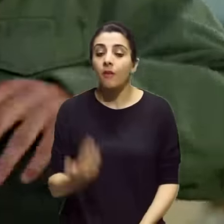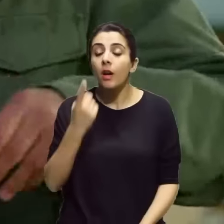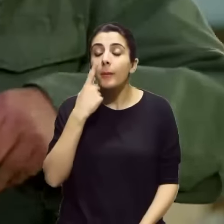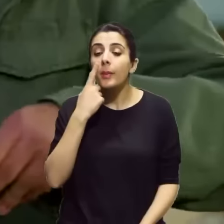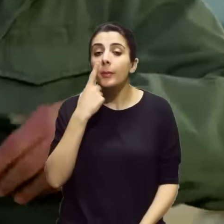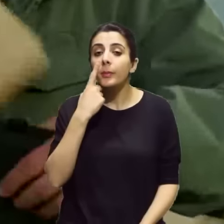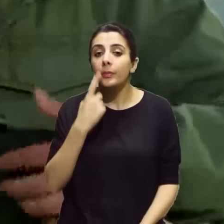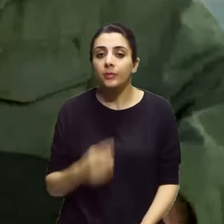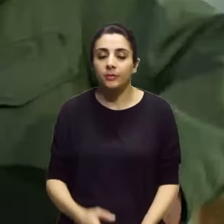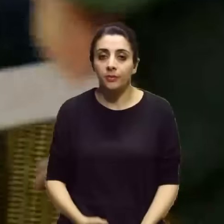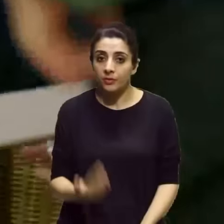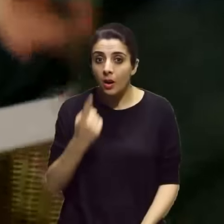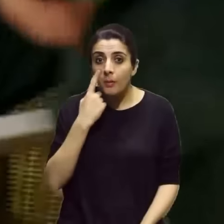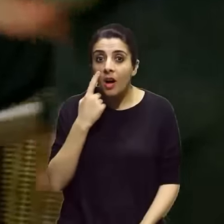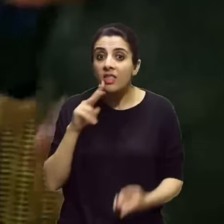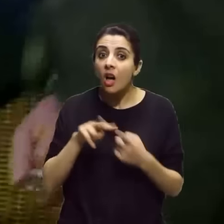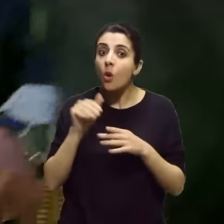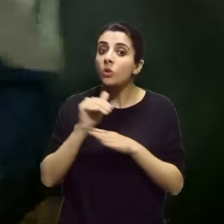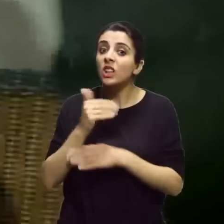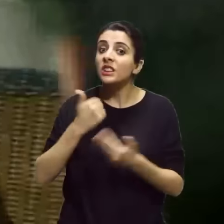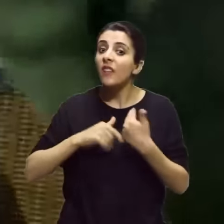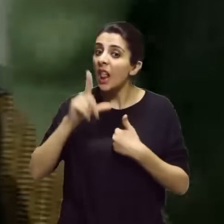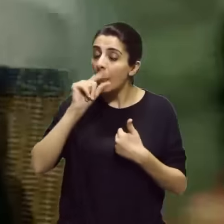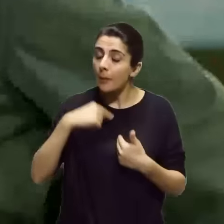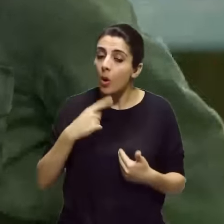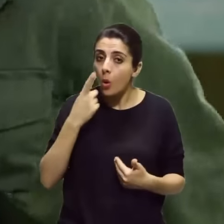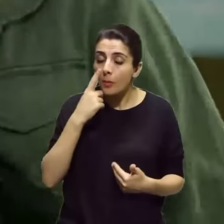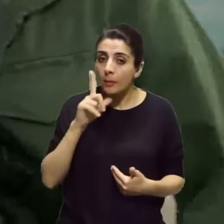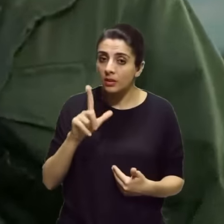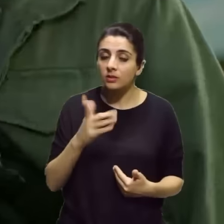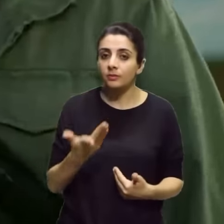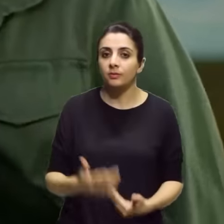bakalım. Ver de şu Nail Usta'nın yavuklusu kimmiş bir görek.